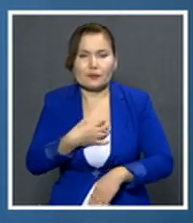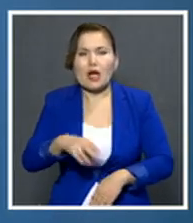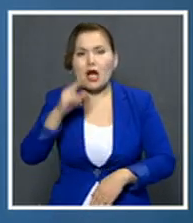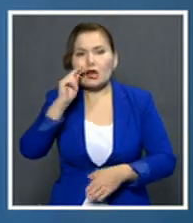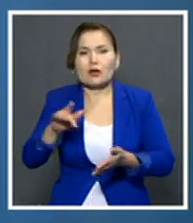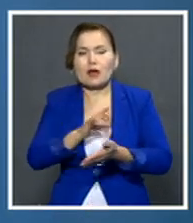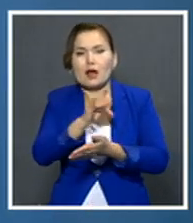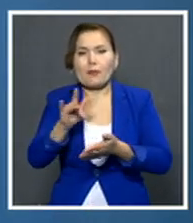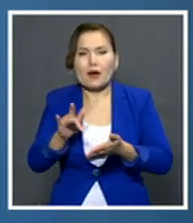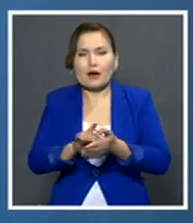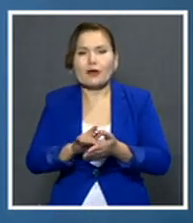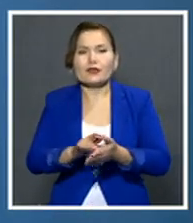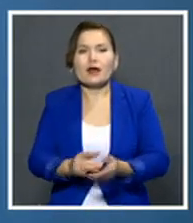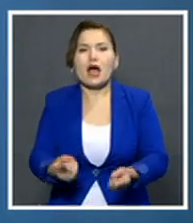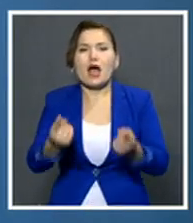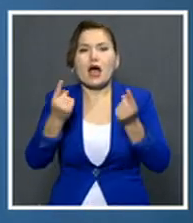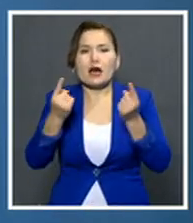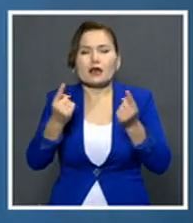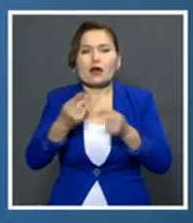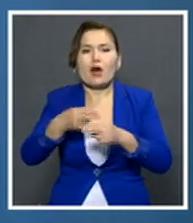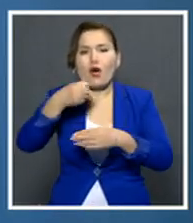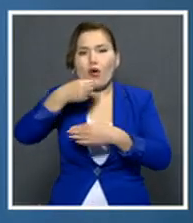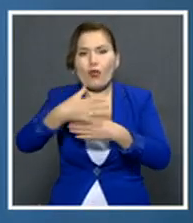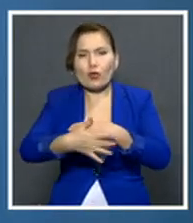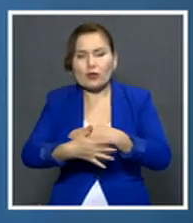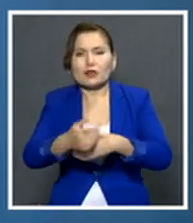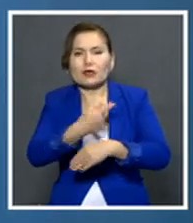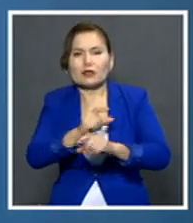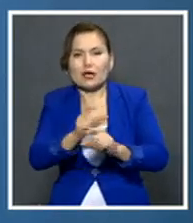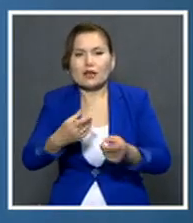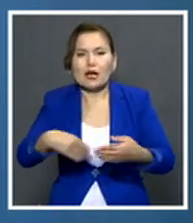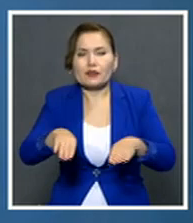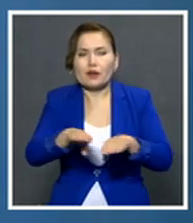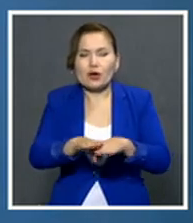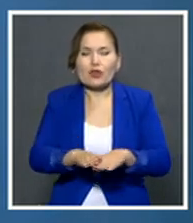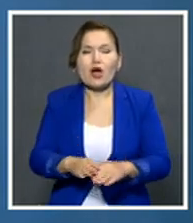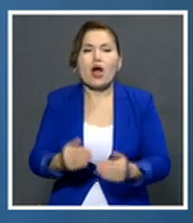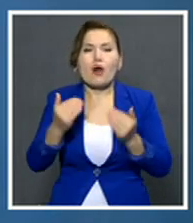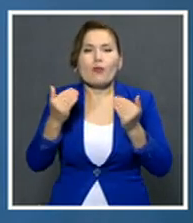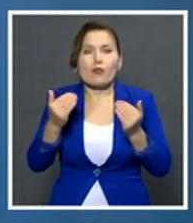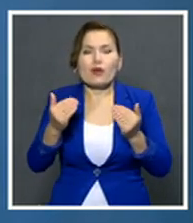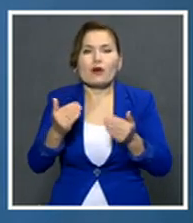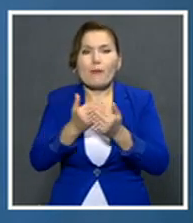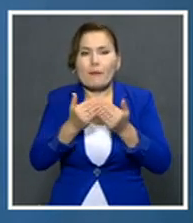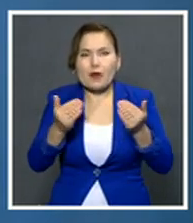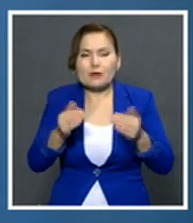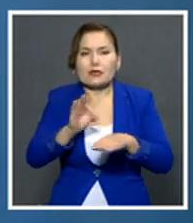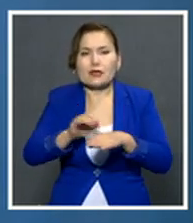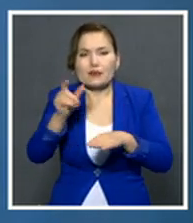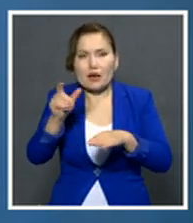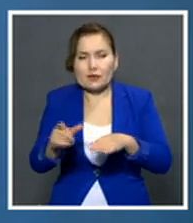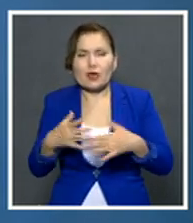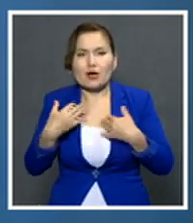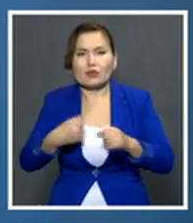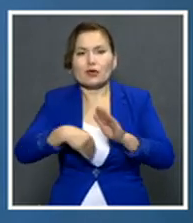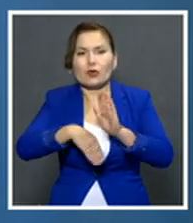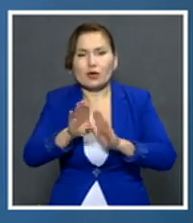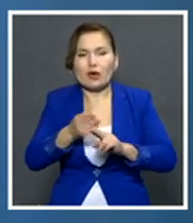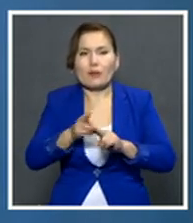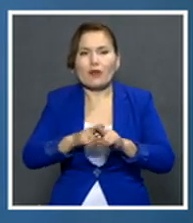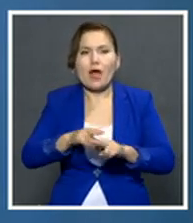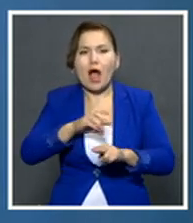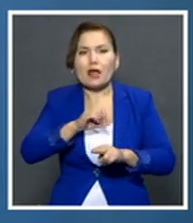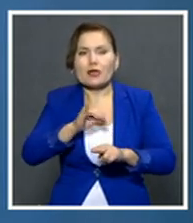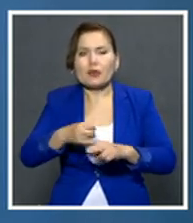Шымкент қаласына ең ірі провизорлық орталық жабылды. Орталықта ем алып жатқан соңғы науқас бүгін сауығып үйіне шықты. Айта кетейік, атамекен 16